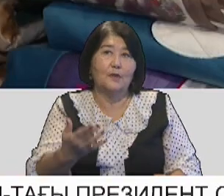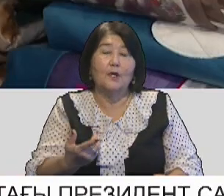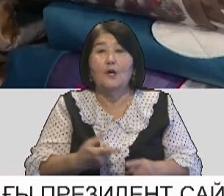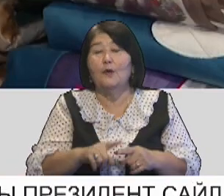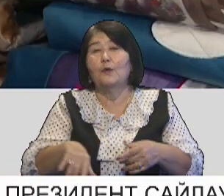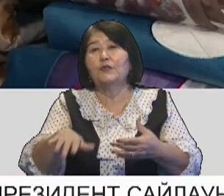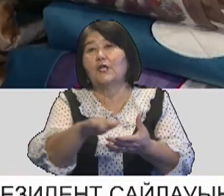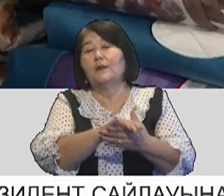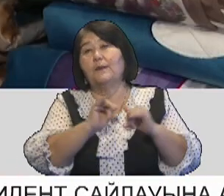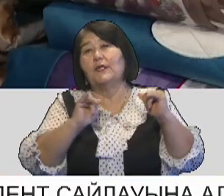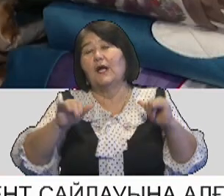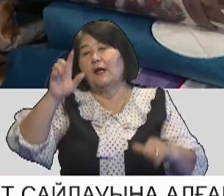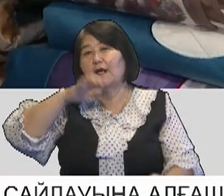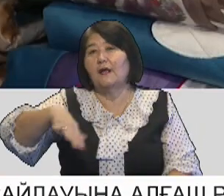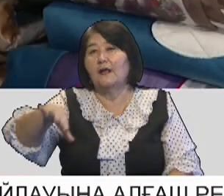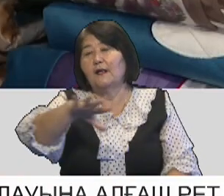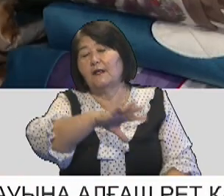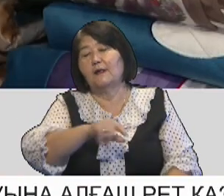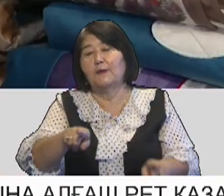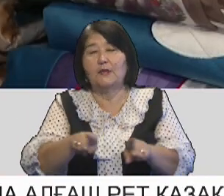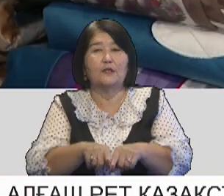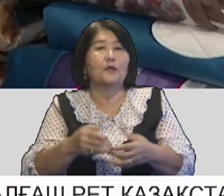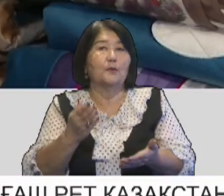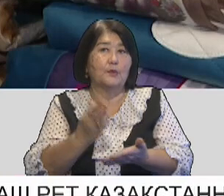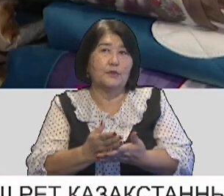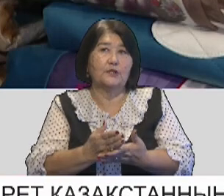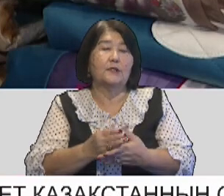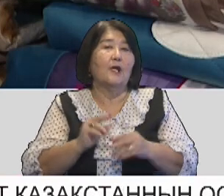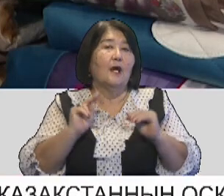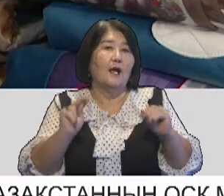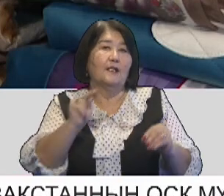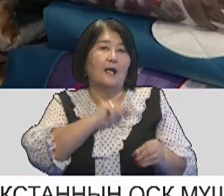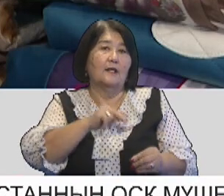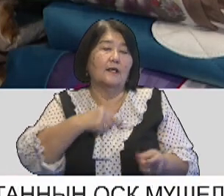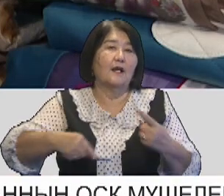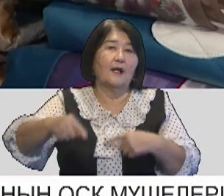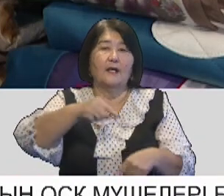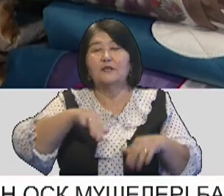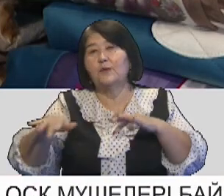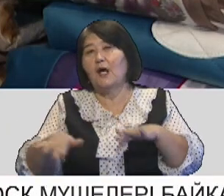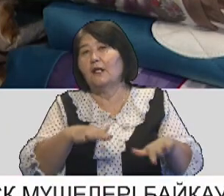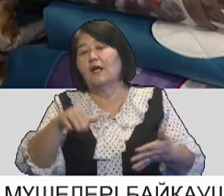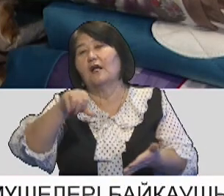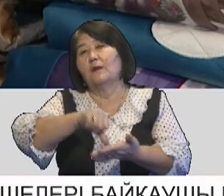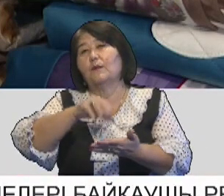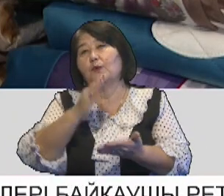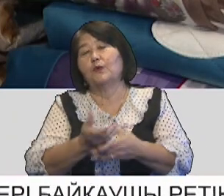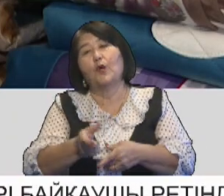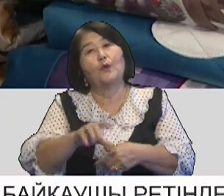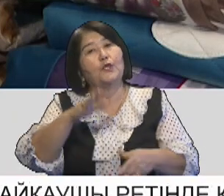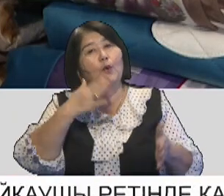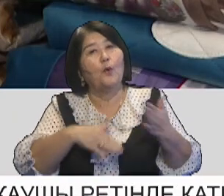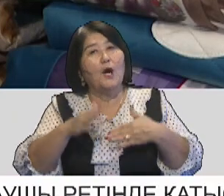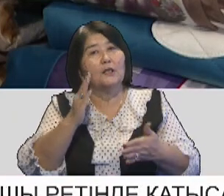бірлігі нығайған елімізде, тату заманымызда өстіп, адал кәсібімді атқарып отқаныма өте